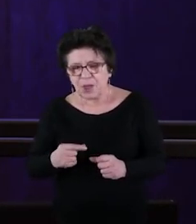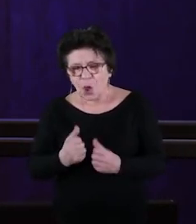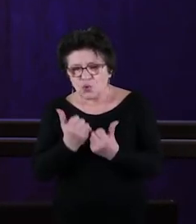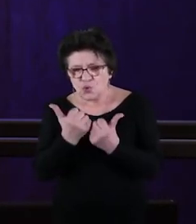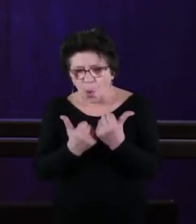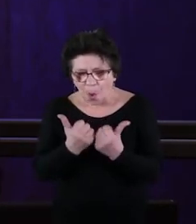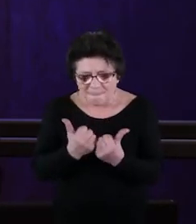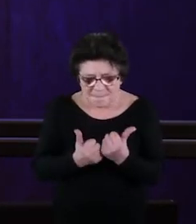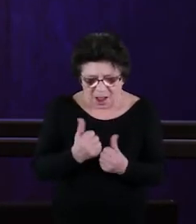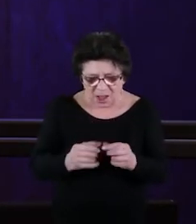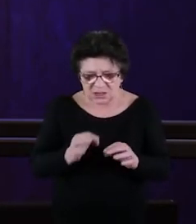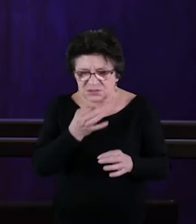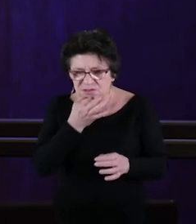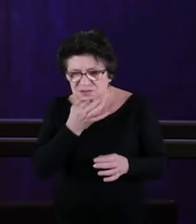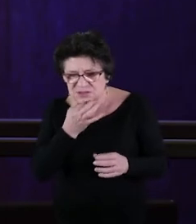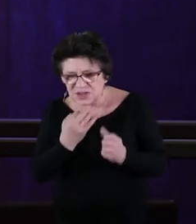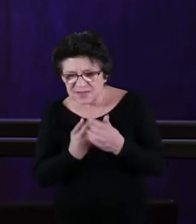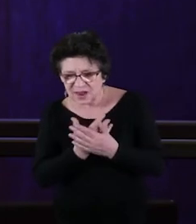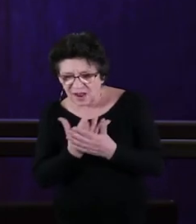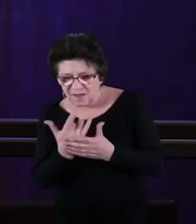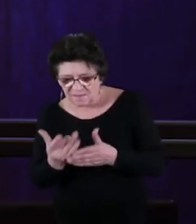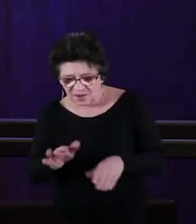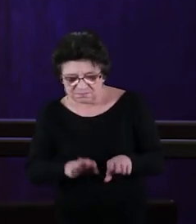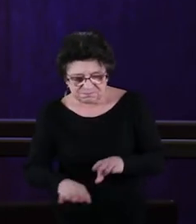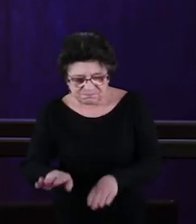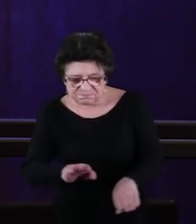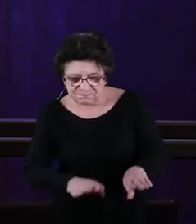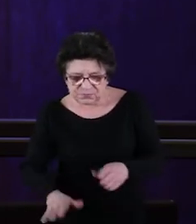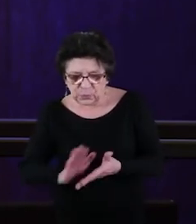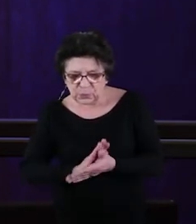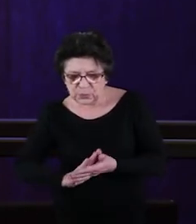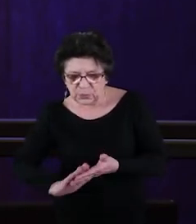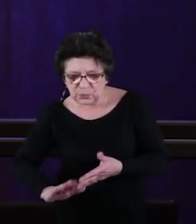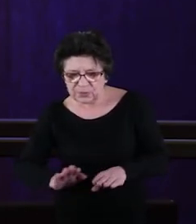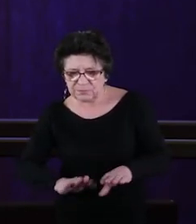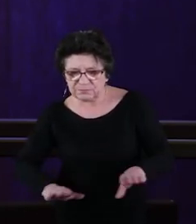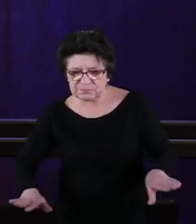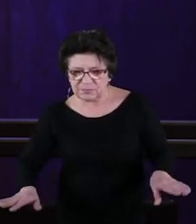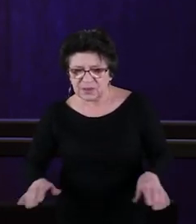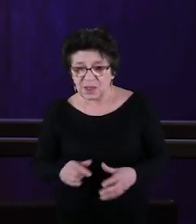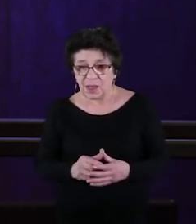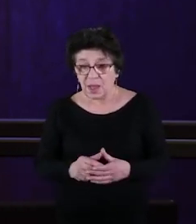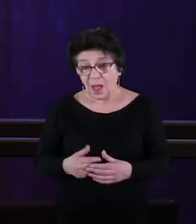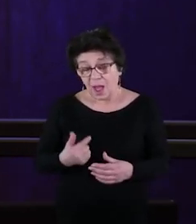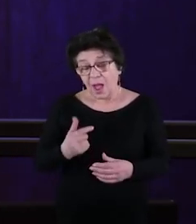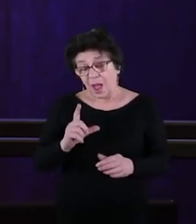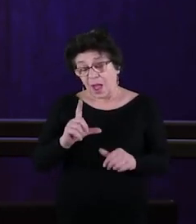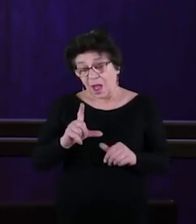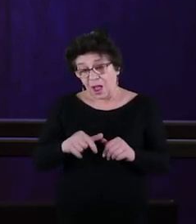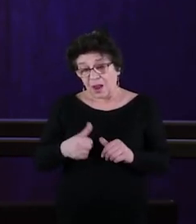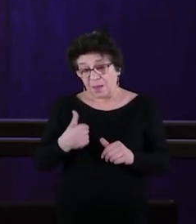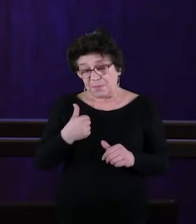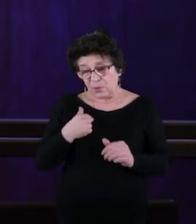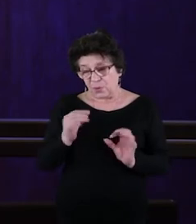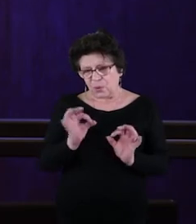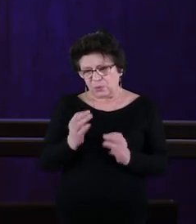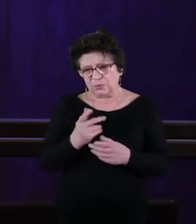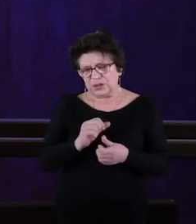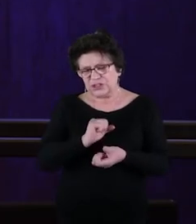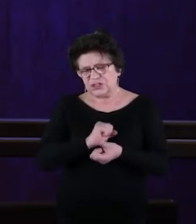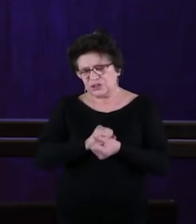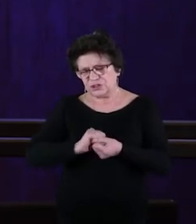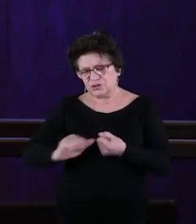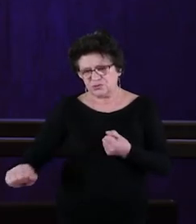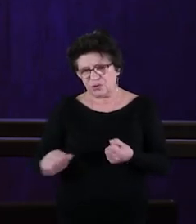wierzchu leżała i stały tam konie i nikt nie zaglądał ale obraz był strasznym stanie ale a propos tych informacji no bo do tego